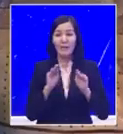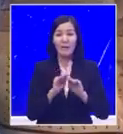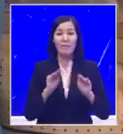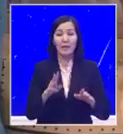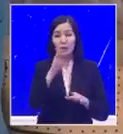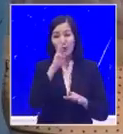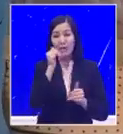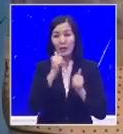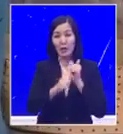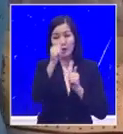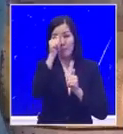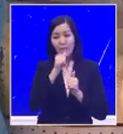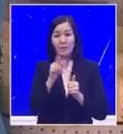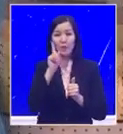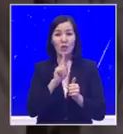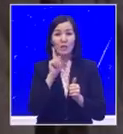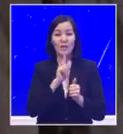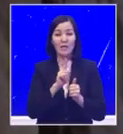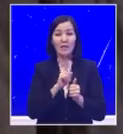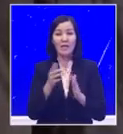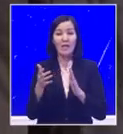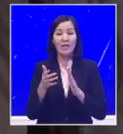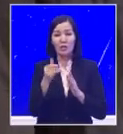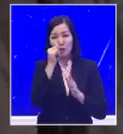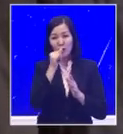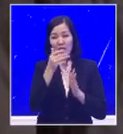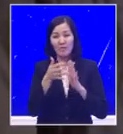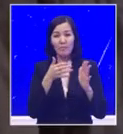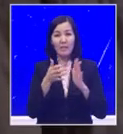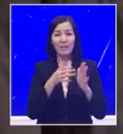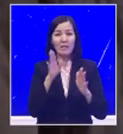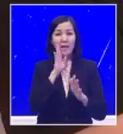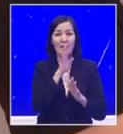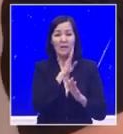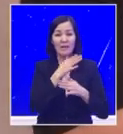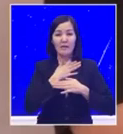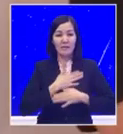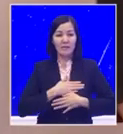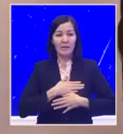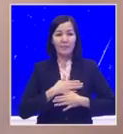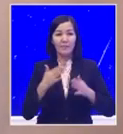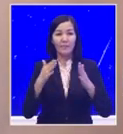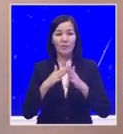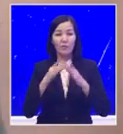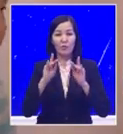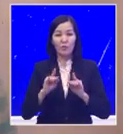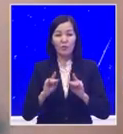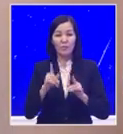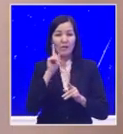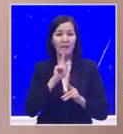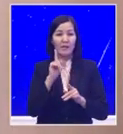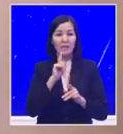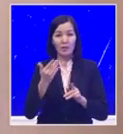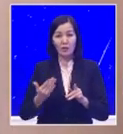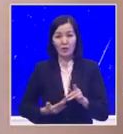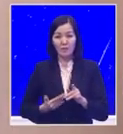жәрдемақысын ай сайынғы пәтер ақы мен ас ауқатқа жеткізіп отырған отанасы мөлдір риза. Осы үйде отырмыз, квартирада тұрамыз. Күйім